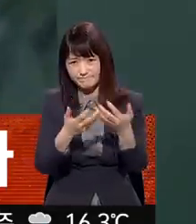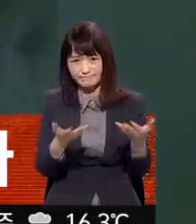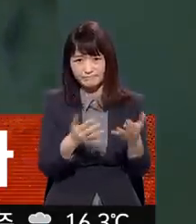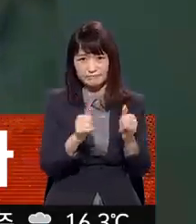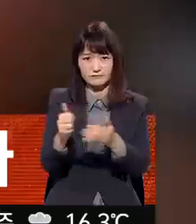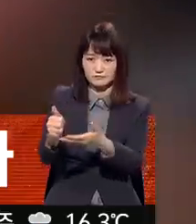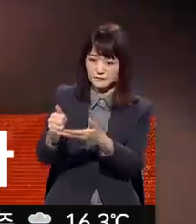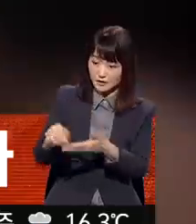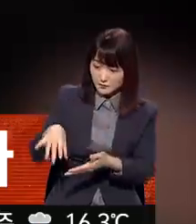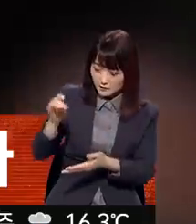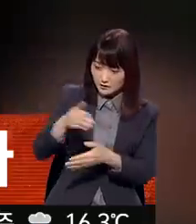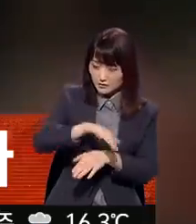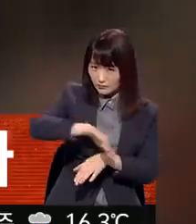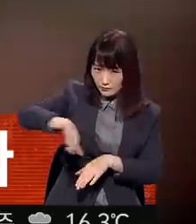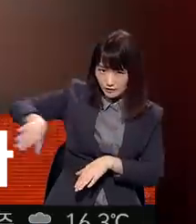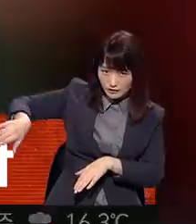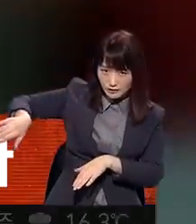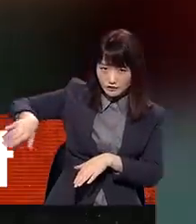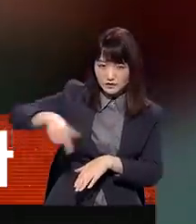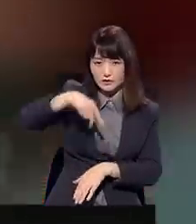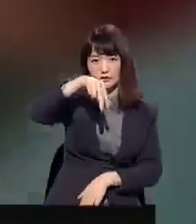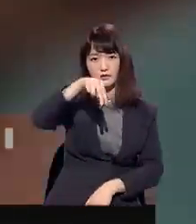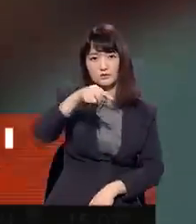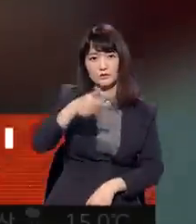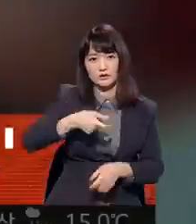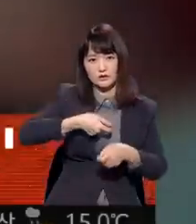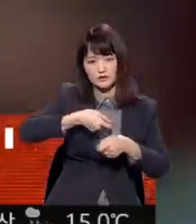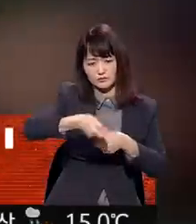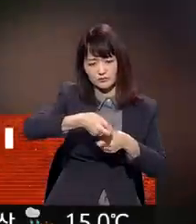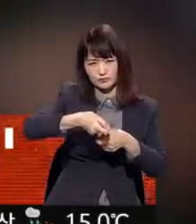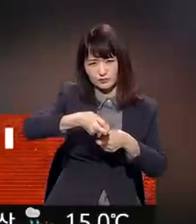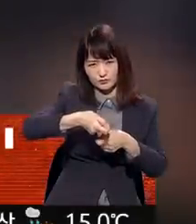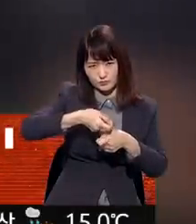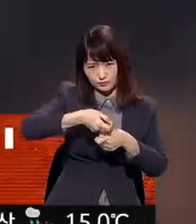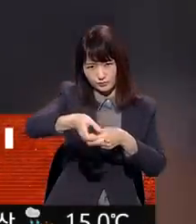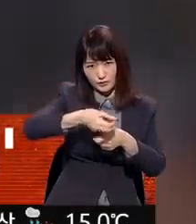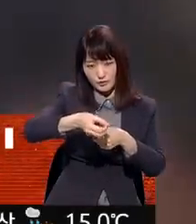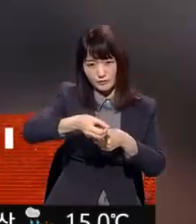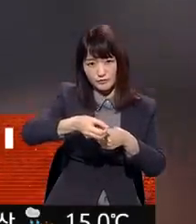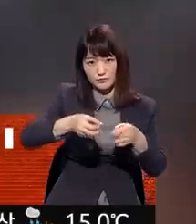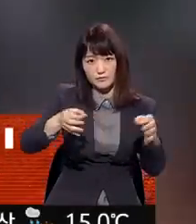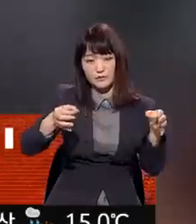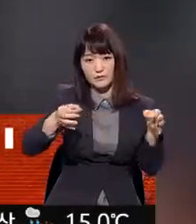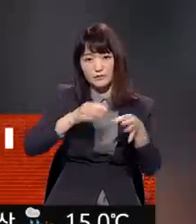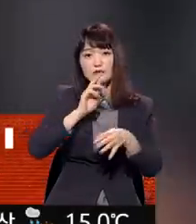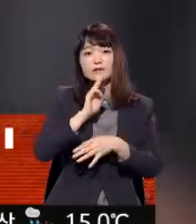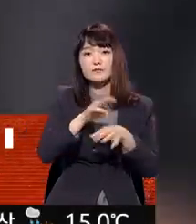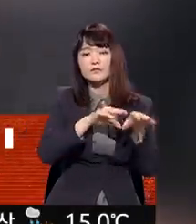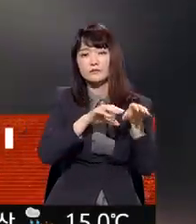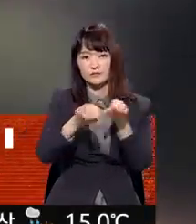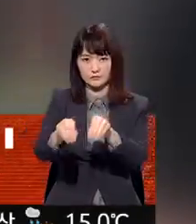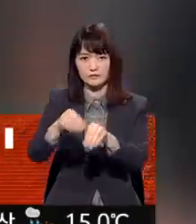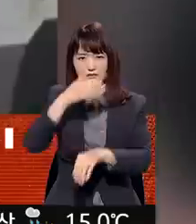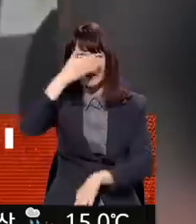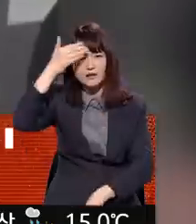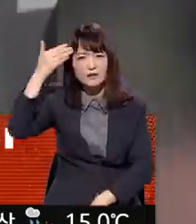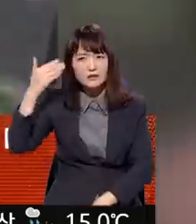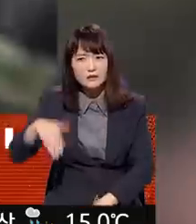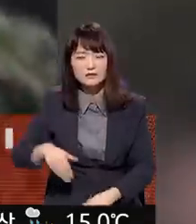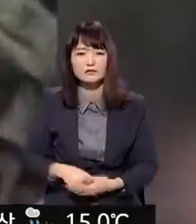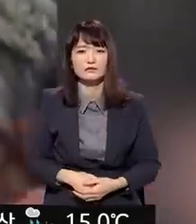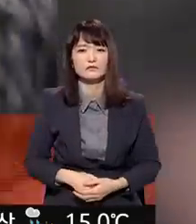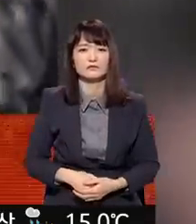승무원들은 승객들을 먼저 물러나게 하고 소화기를 가져와서 불을 껐습니다. 다행히 3분 만에 화재는 진압이 됐다고 합니다. 어우, 다행이네요.